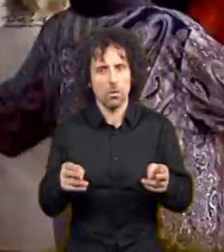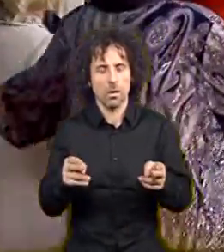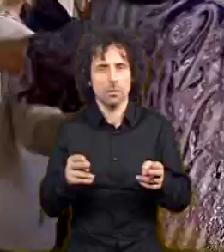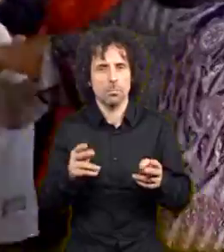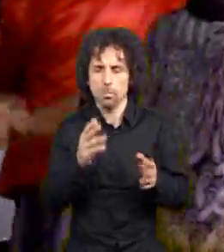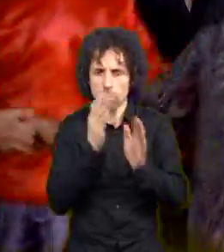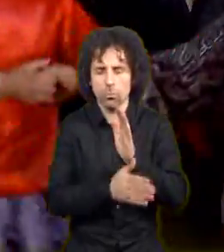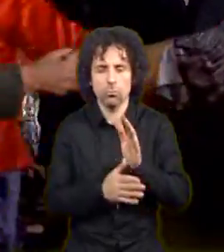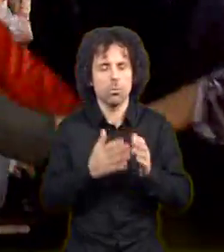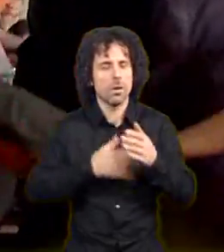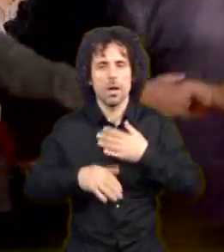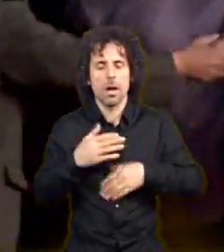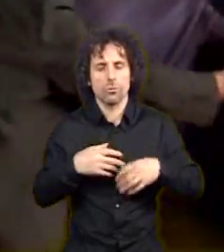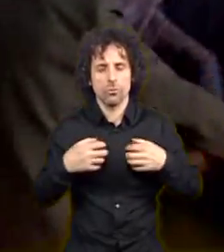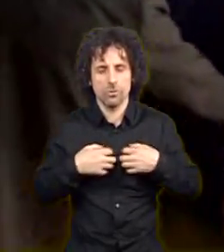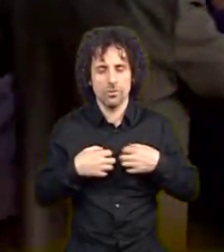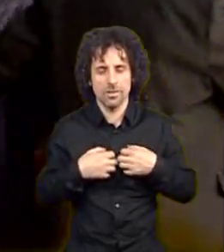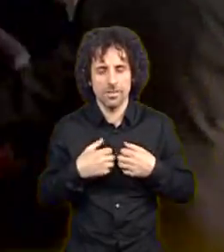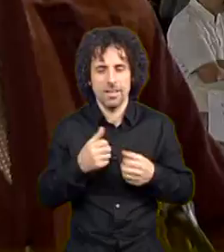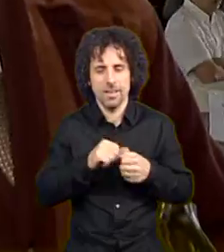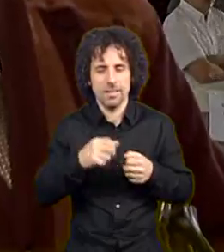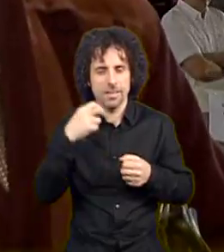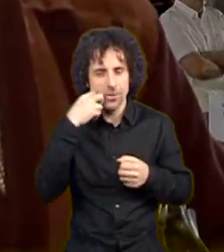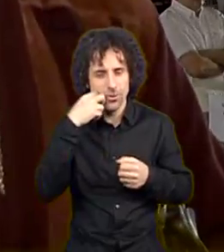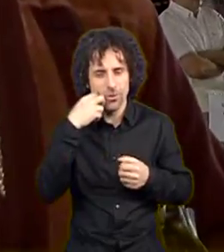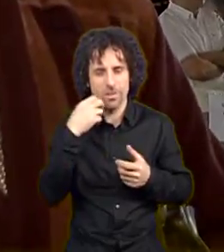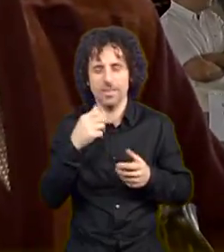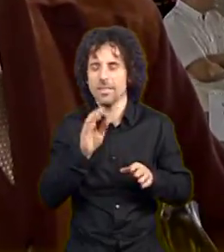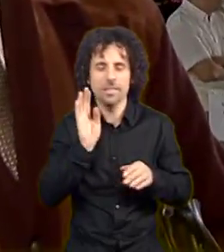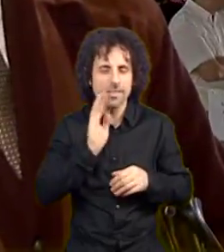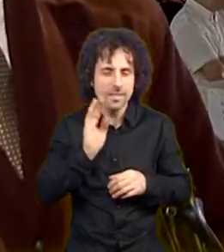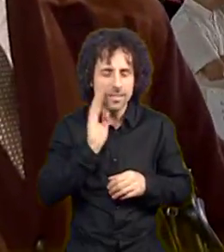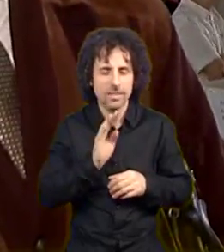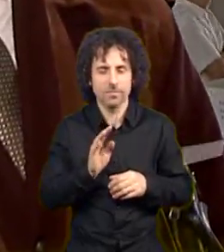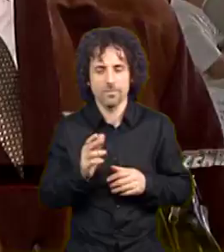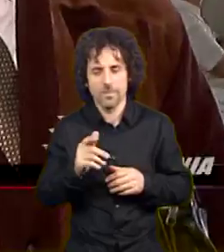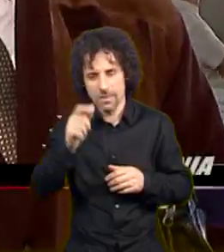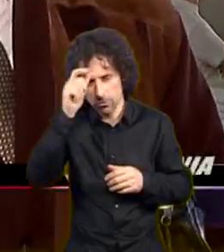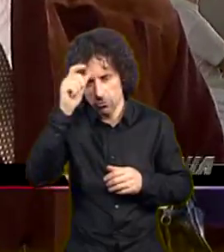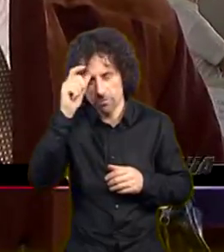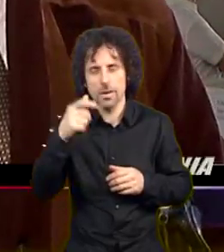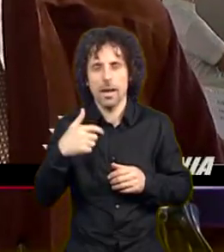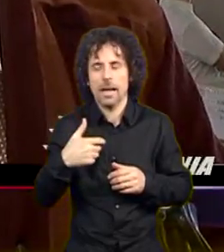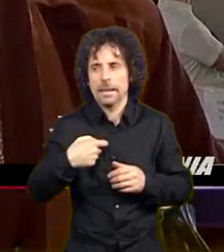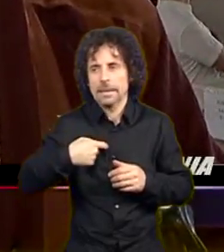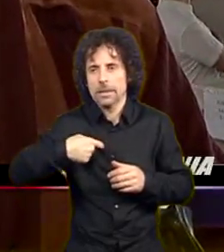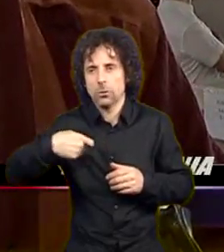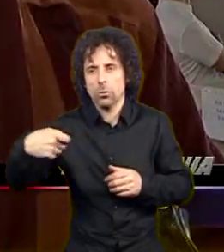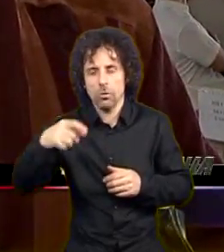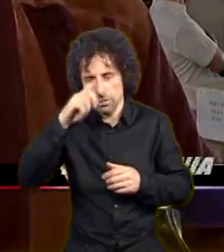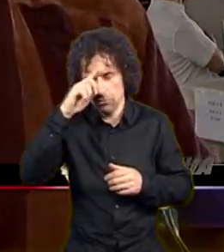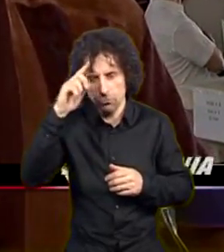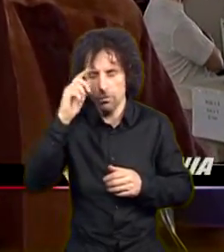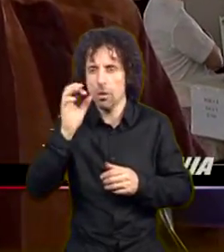Po prostu radość życia, a tym bardziej jak się jest seniorem, to tak samo człowiek ciągnie do